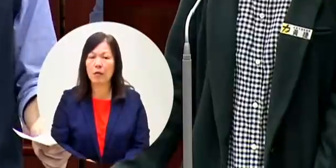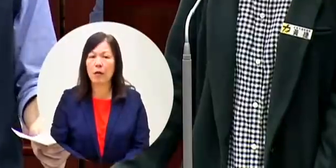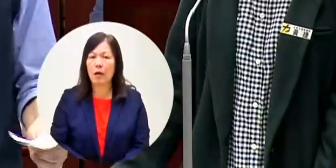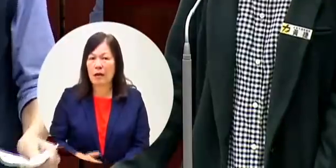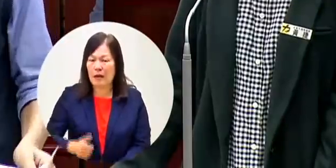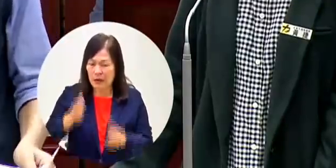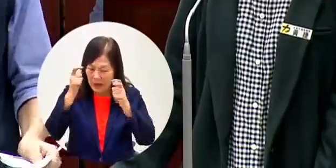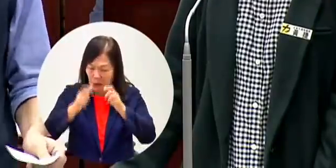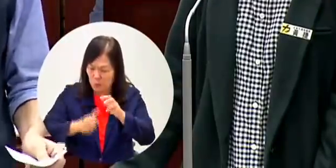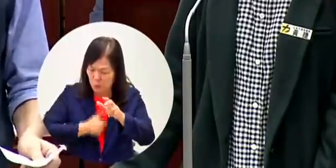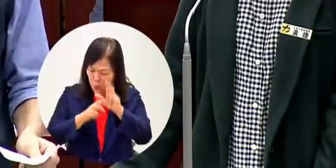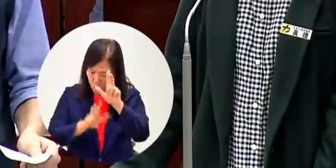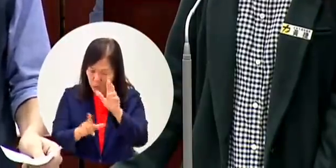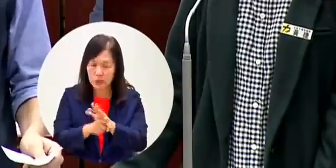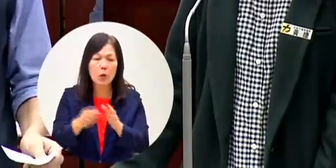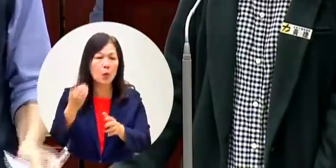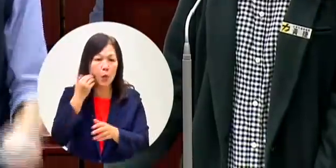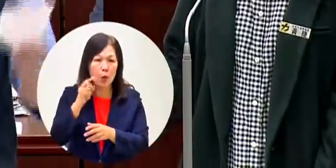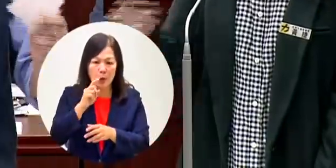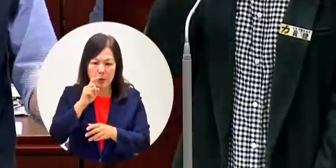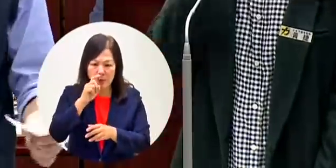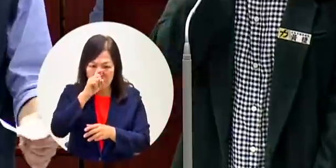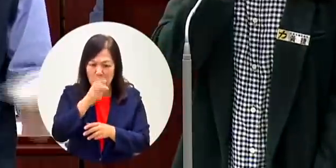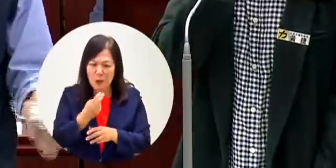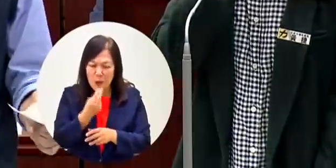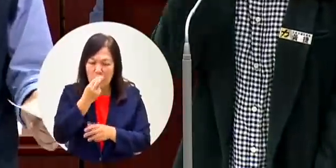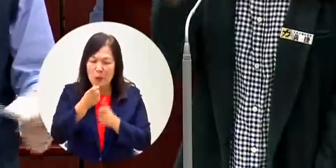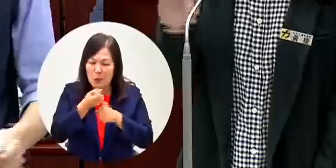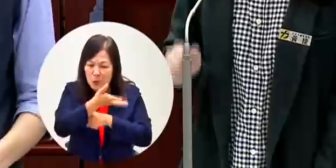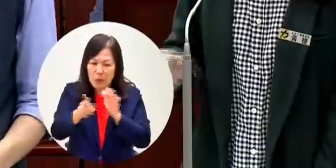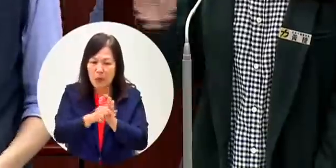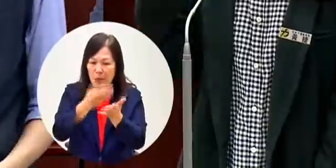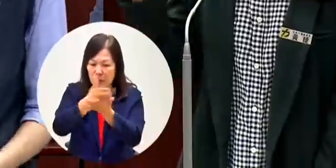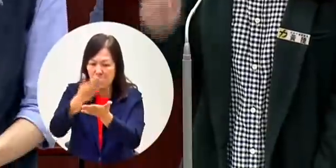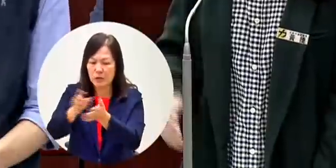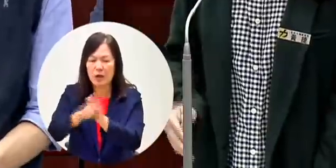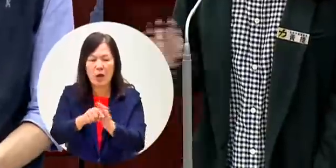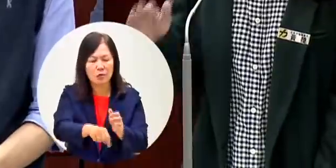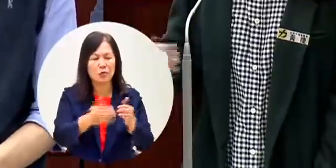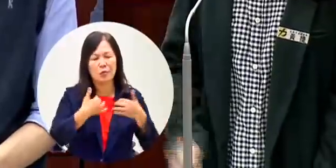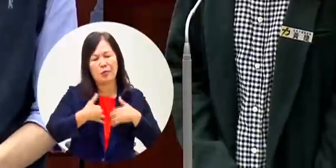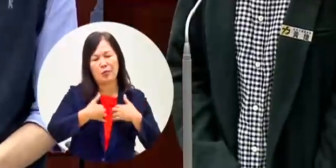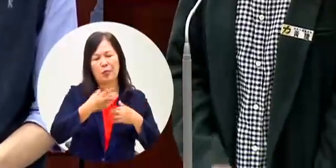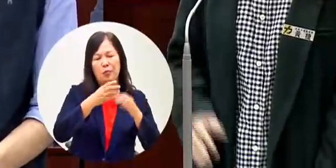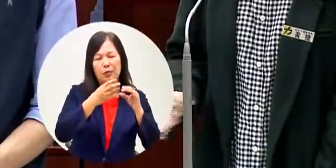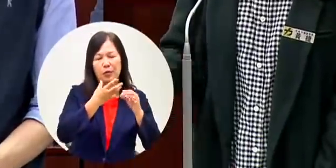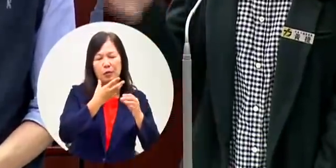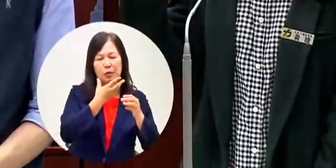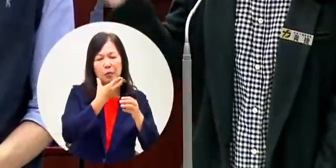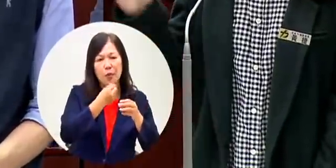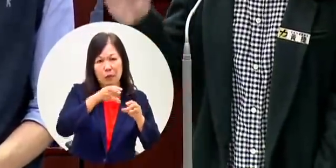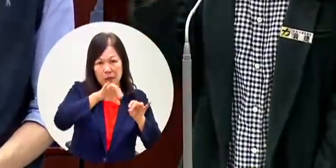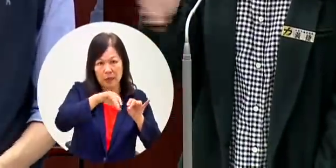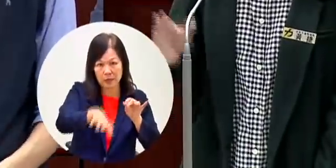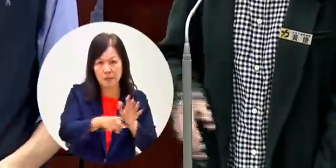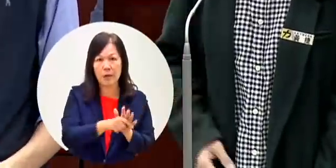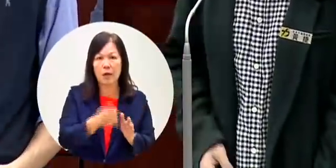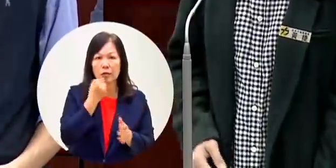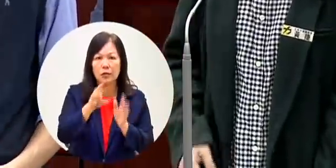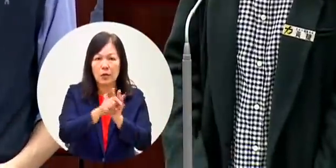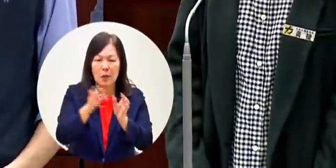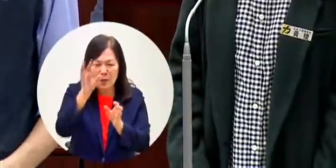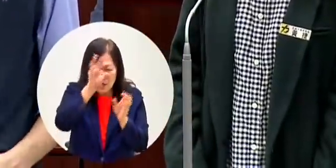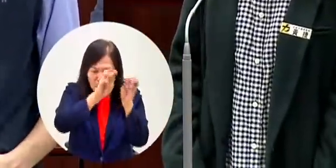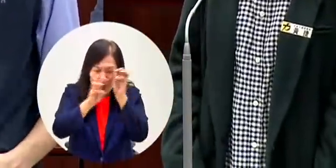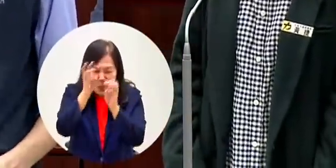解决，就是天堂了。你现在卡住， 我必须说，移动污染源跟固定污染源是两件事，你不能拿移动污染源去补